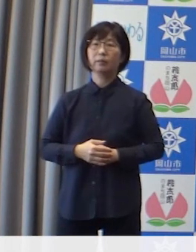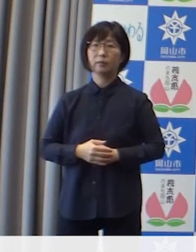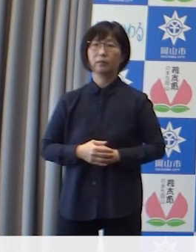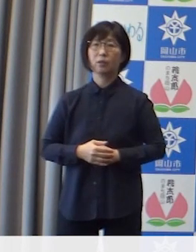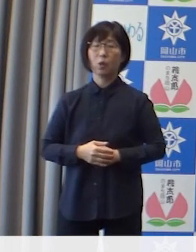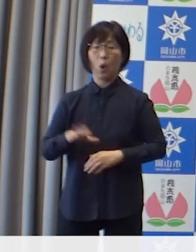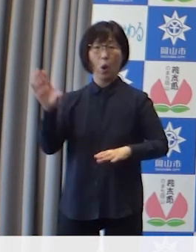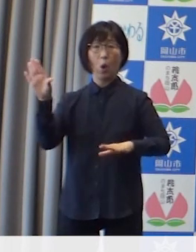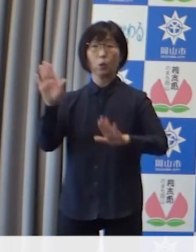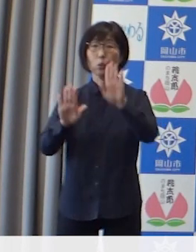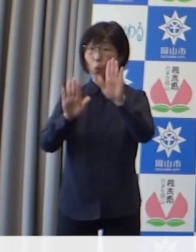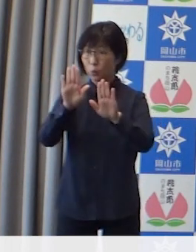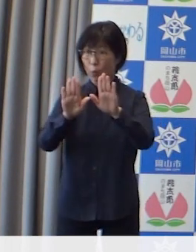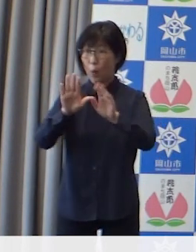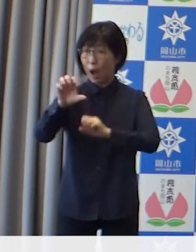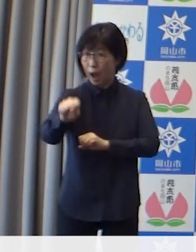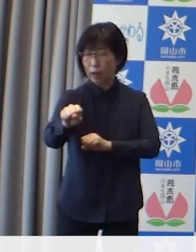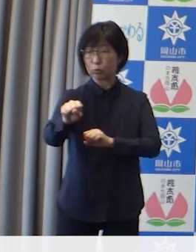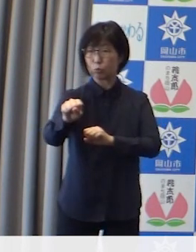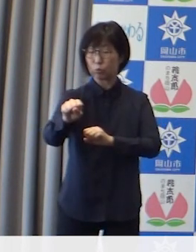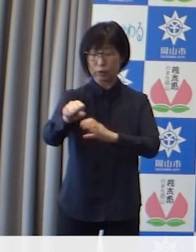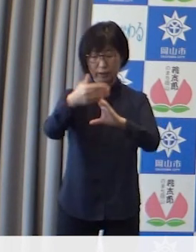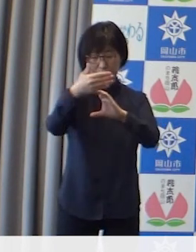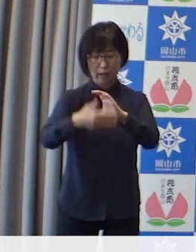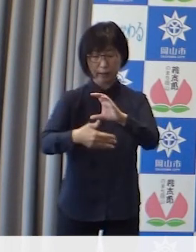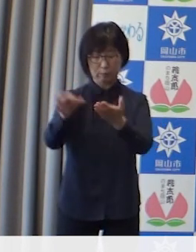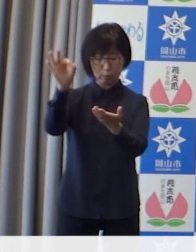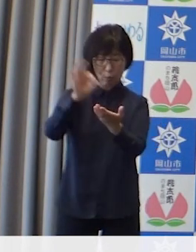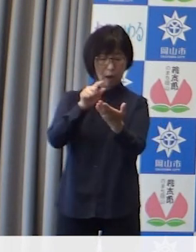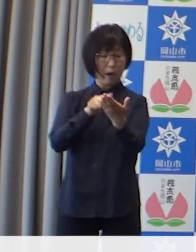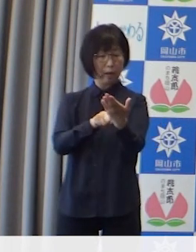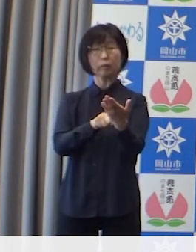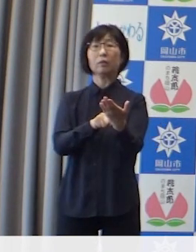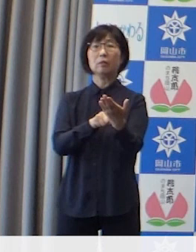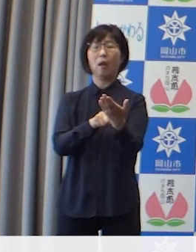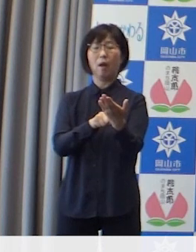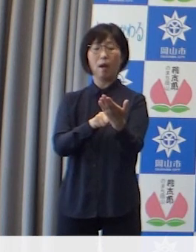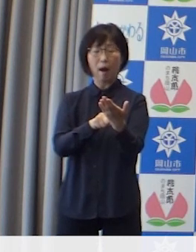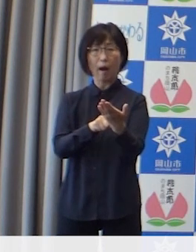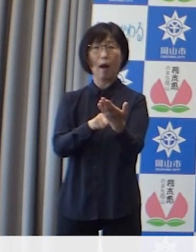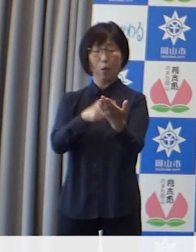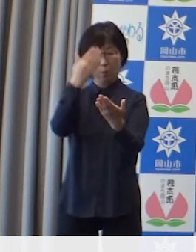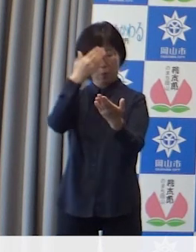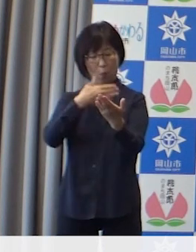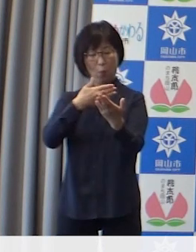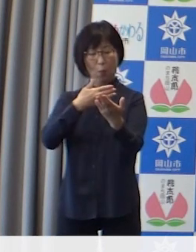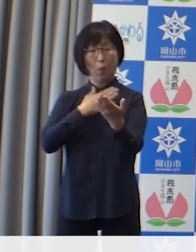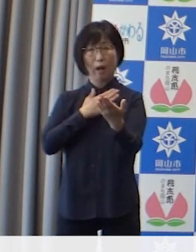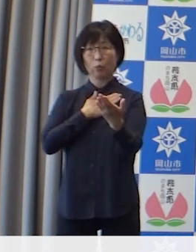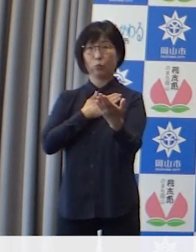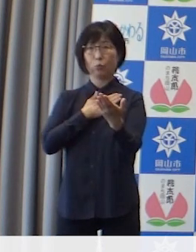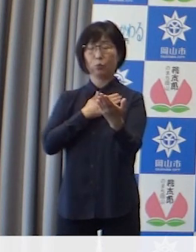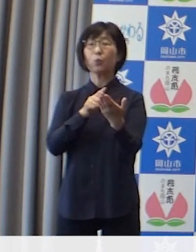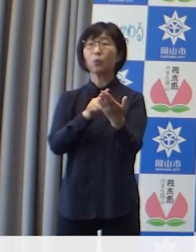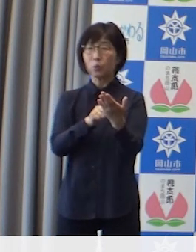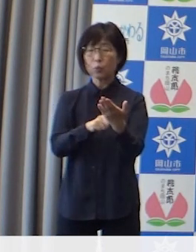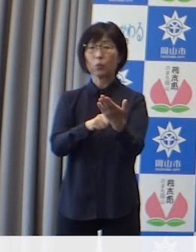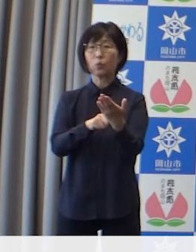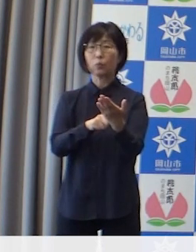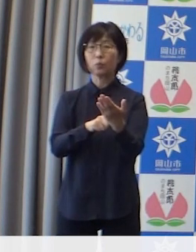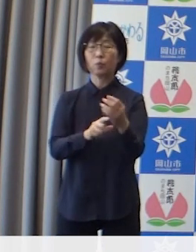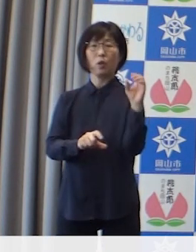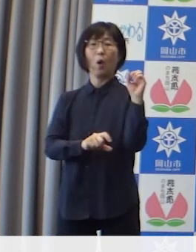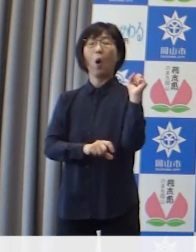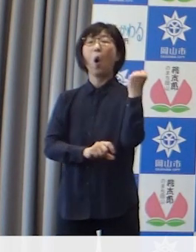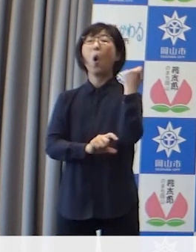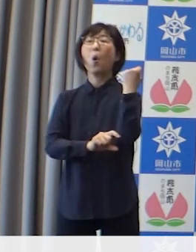状況把握が、写真を見ることによって、非常に分かりやすくなるということで、効率的な維